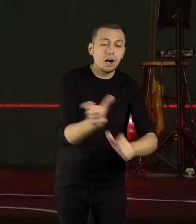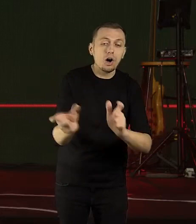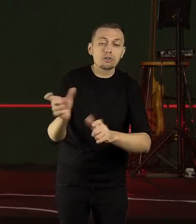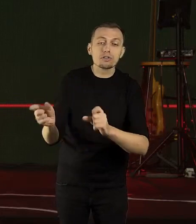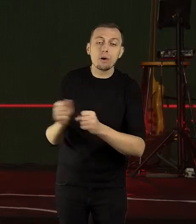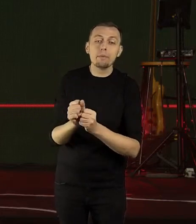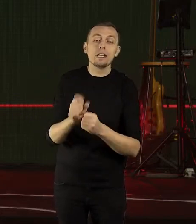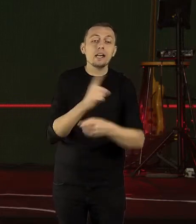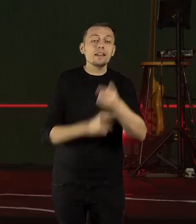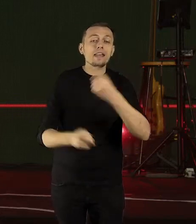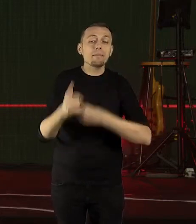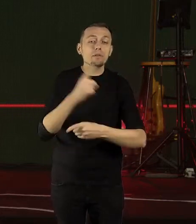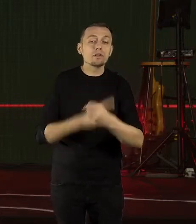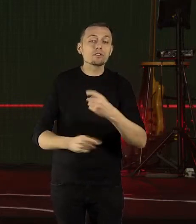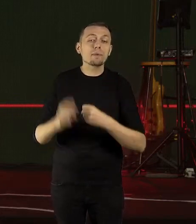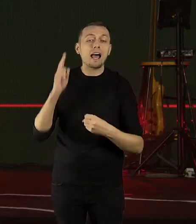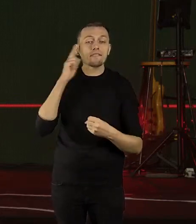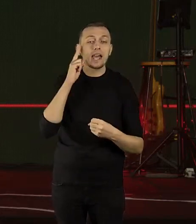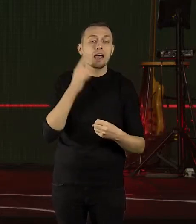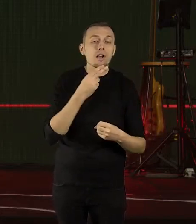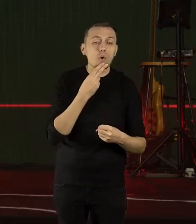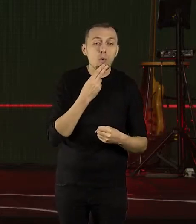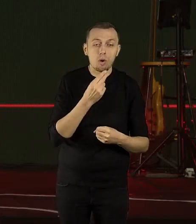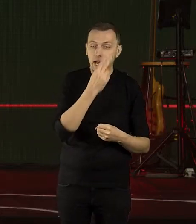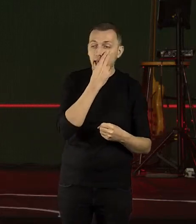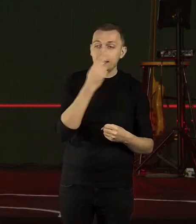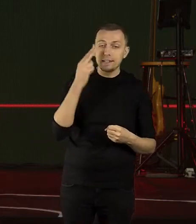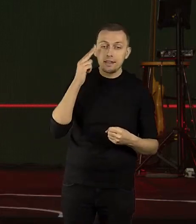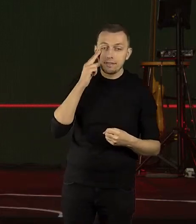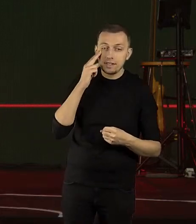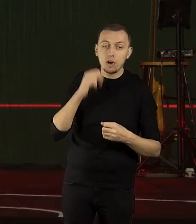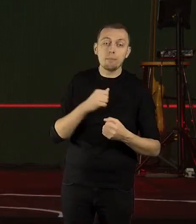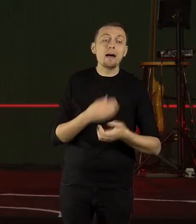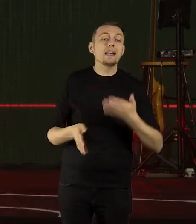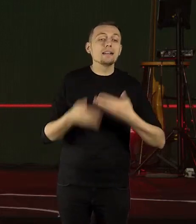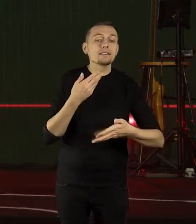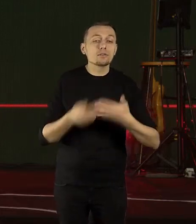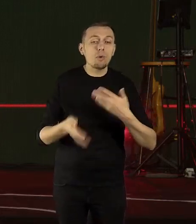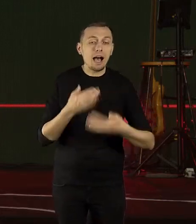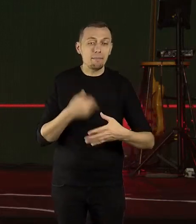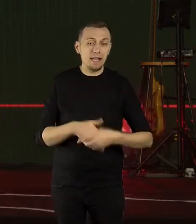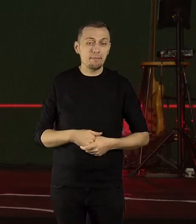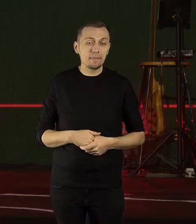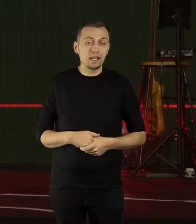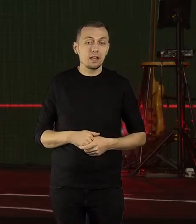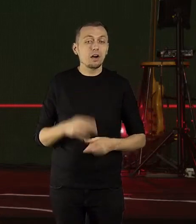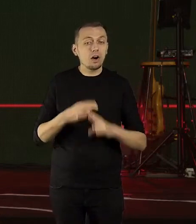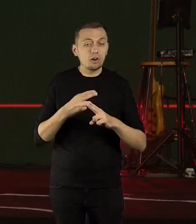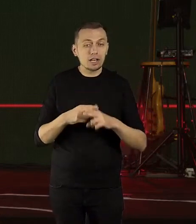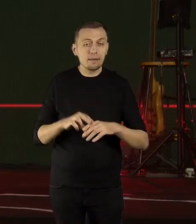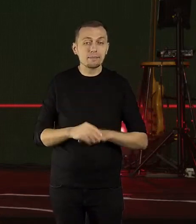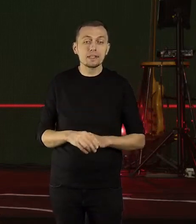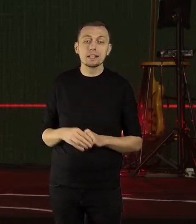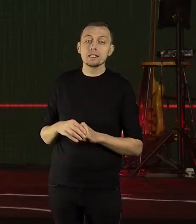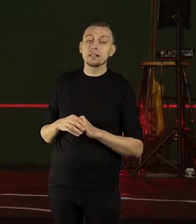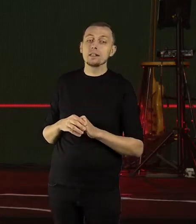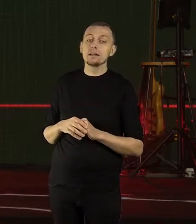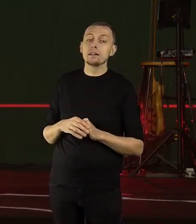niewidomych, chromych, słabych. Bóg jest po stronie tych, którzy nie mogą o sobie zadbać, więc Bóg jest po stronie każdego z